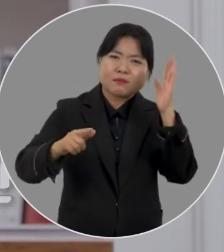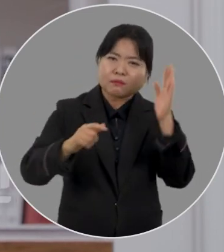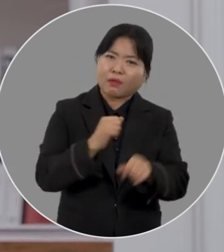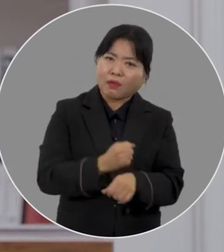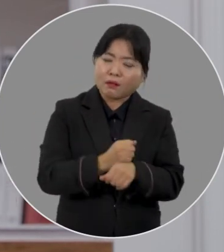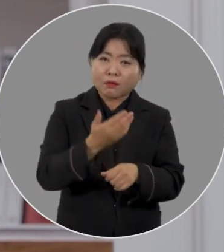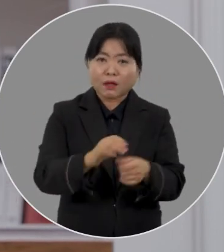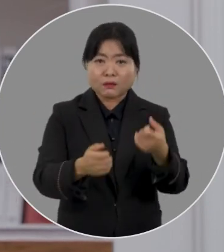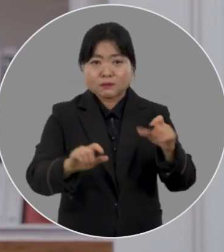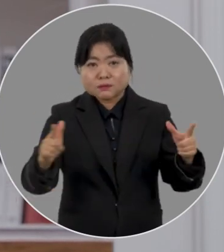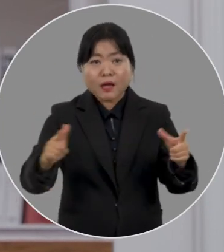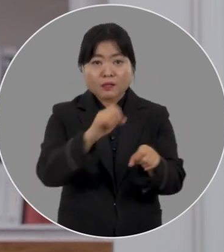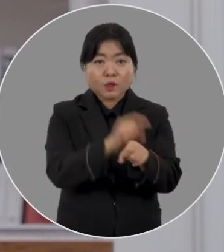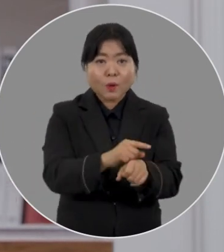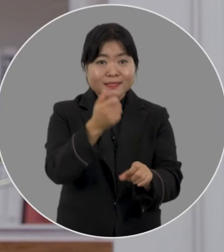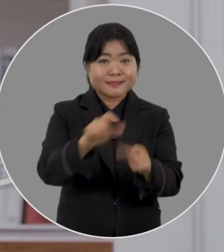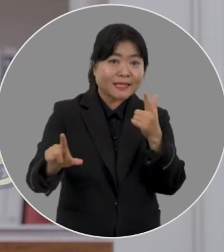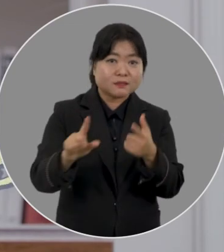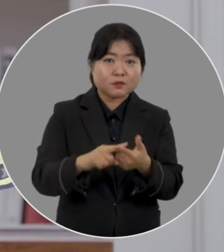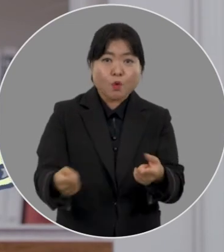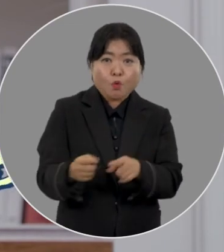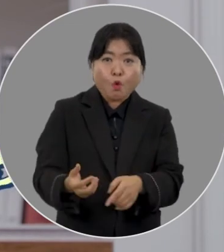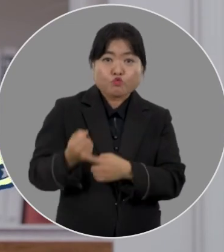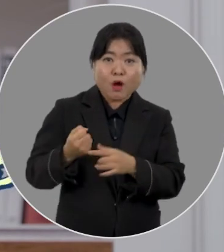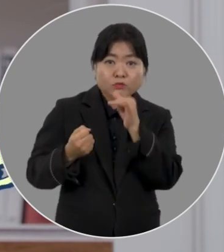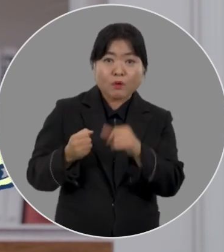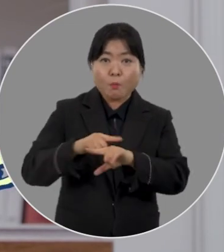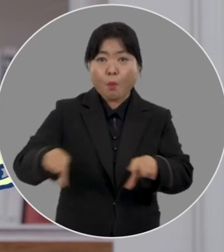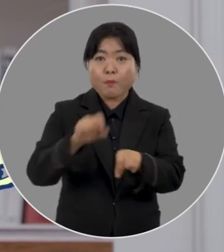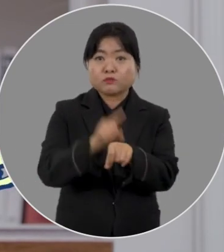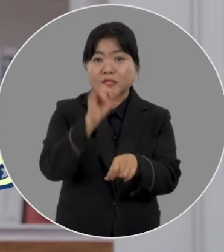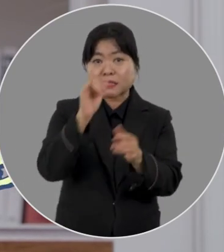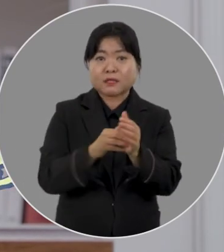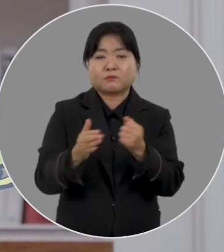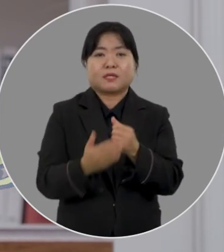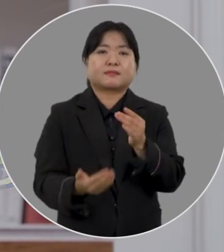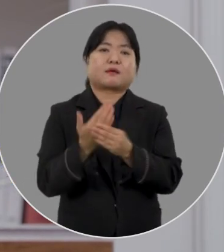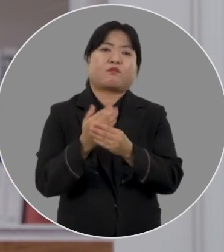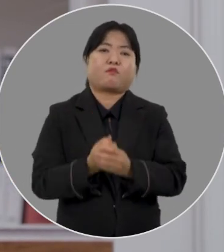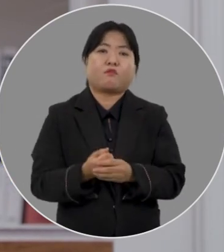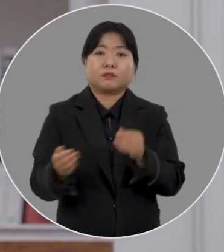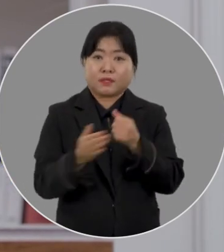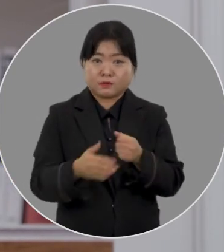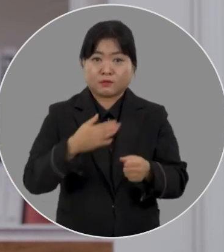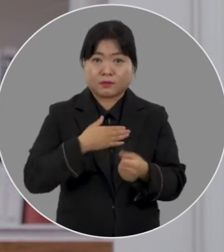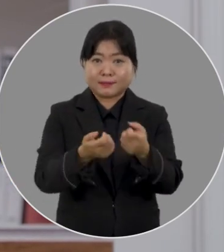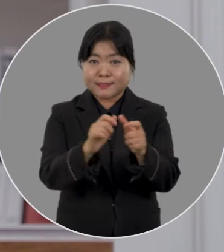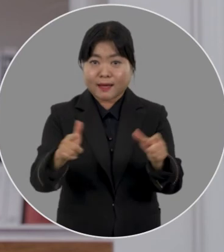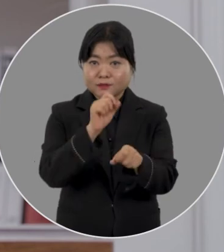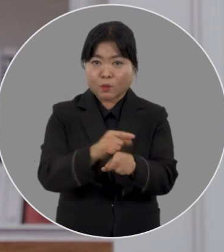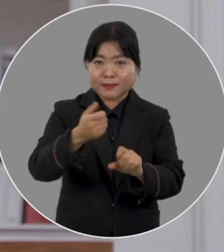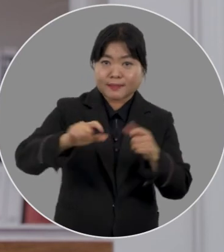다양성과 차이는 공유하고 있는 것과 보편성이 있기 때문에 생기는 거거든요. 그래서 저는 그